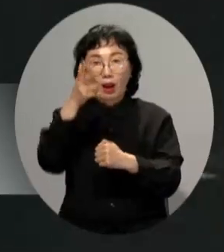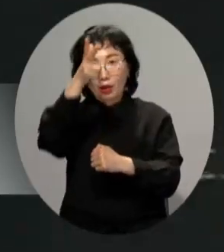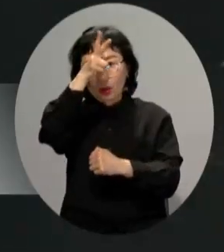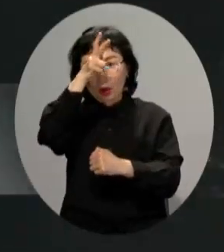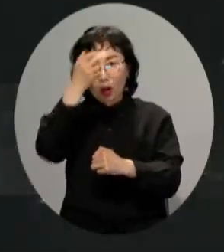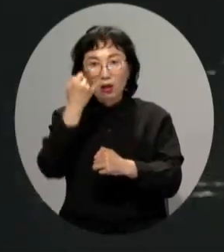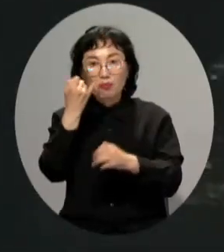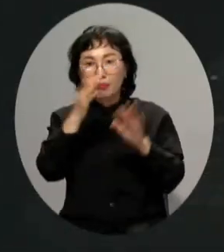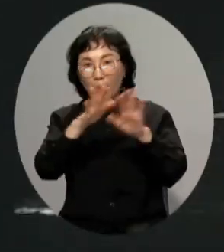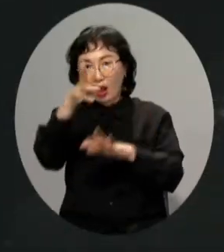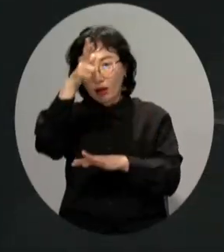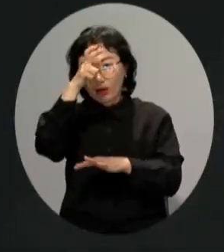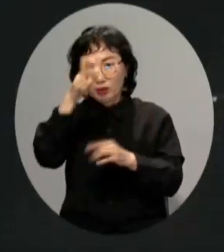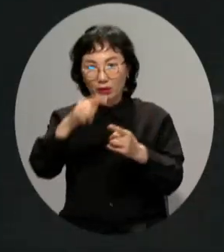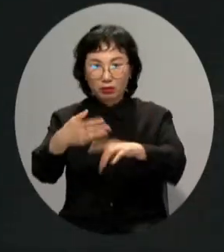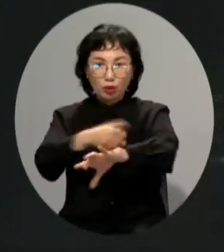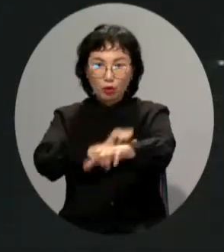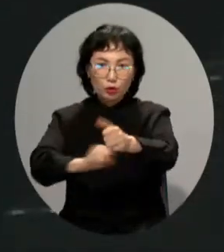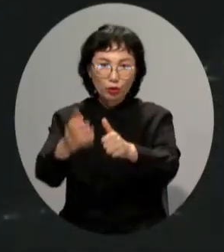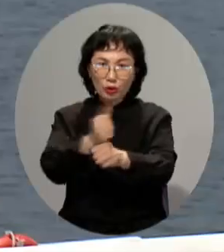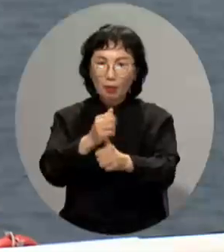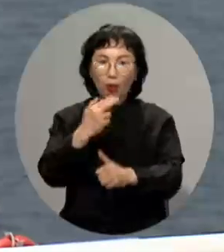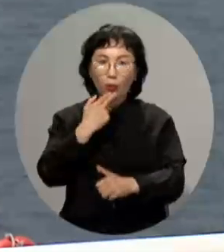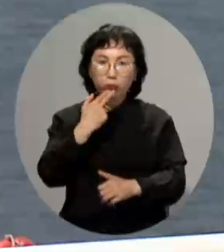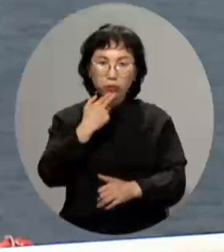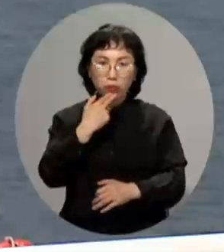적극적인 의지가 없다는 겁니다